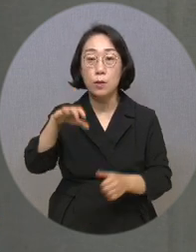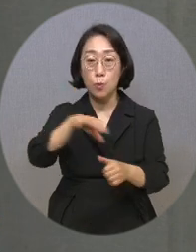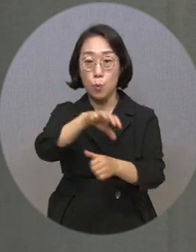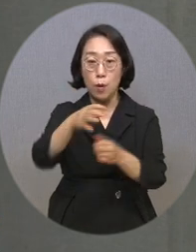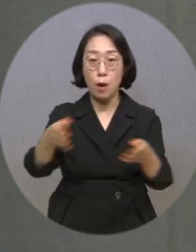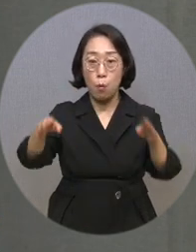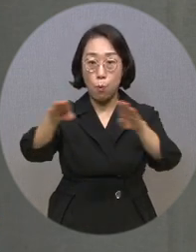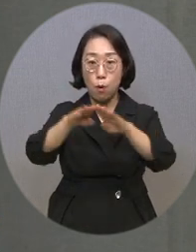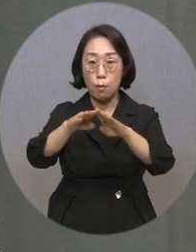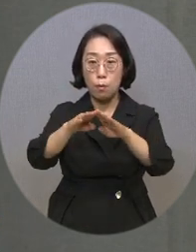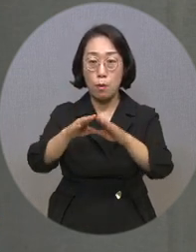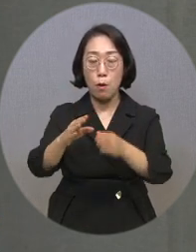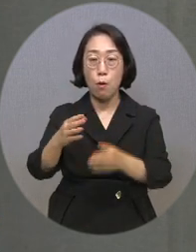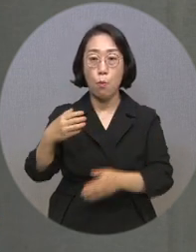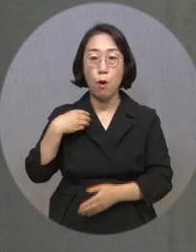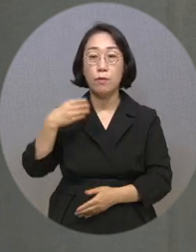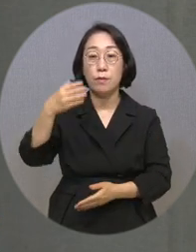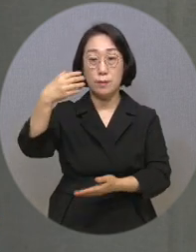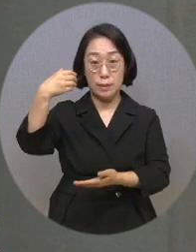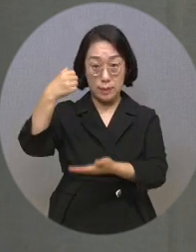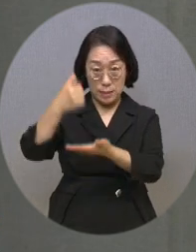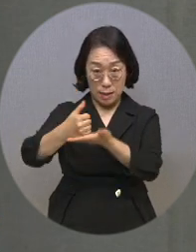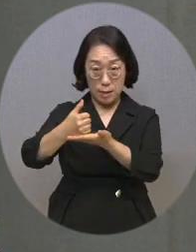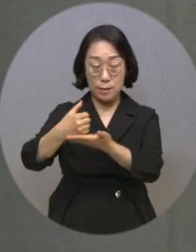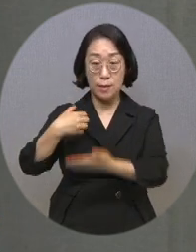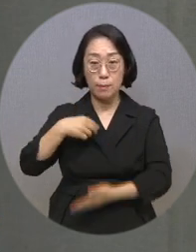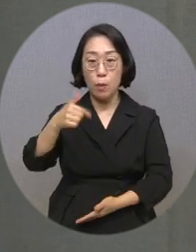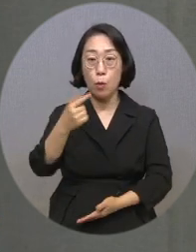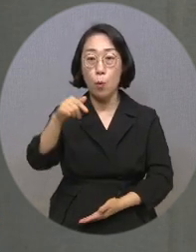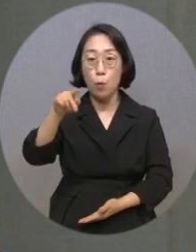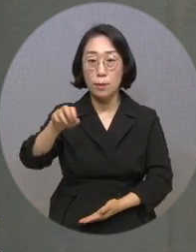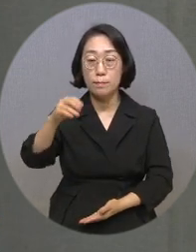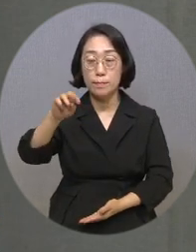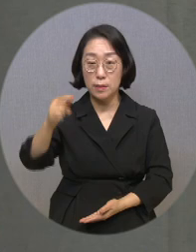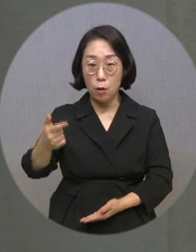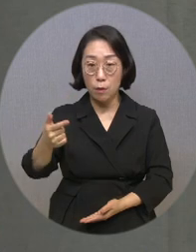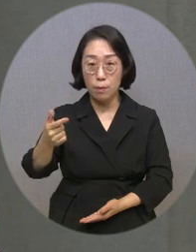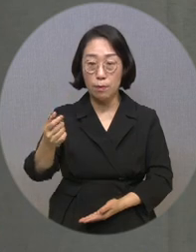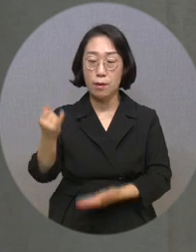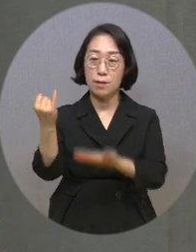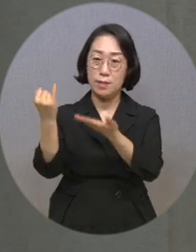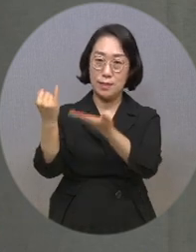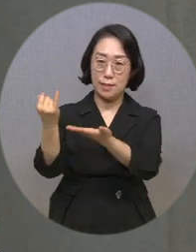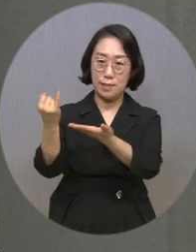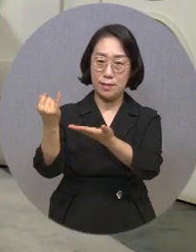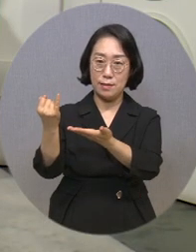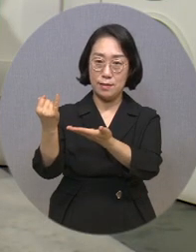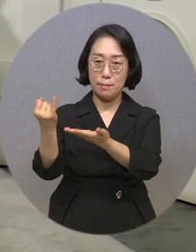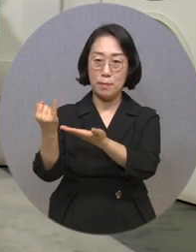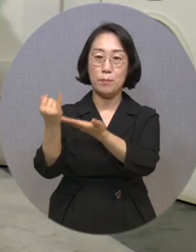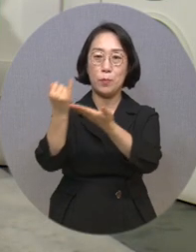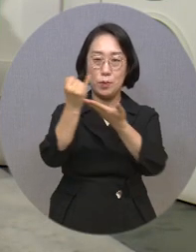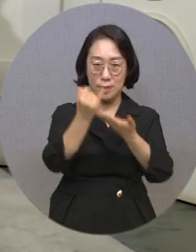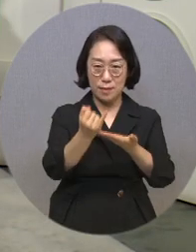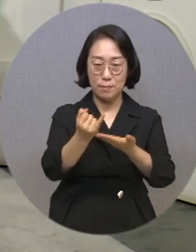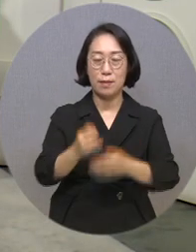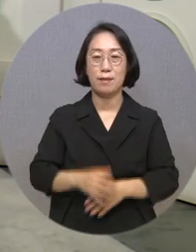원장을 맡고 계시는 노금선 박사를 여러분과 함께 모시도록